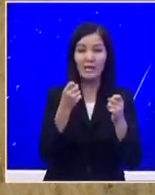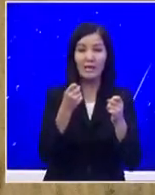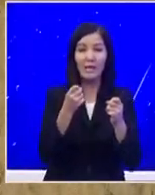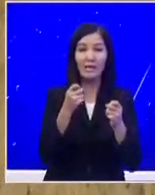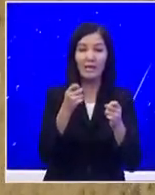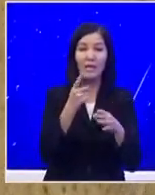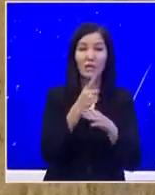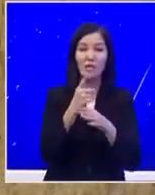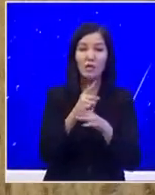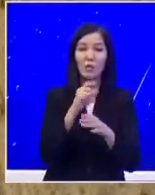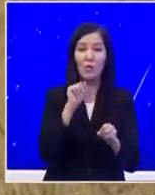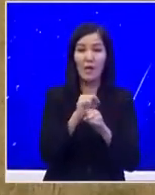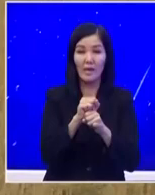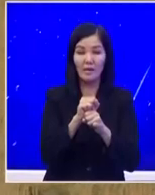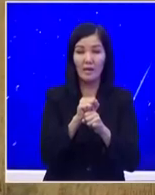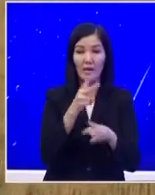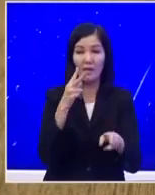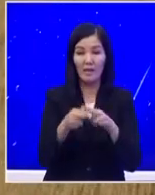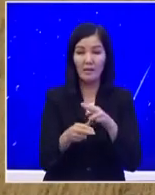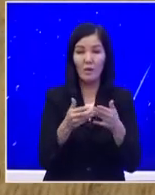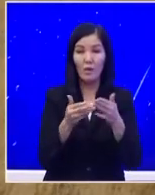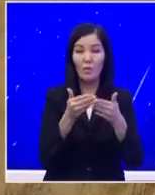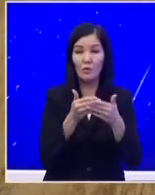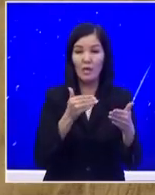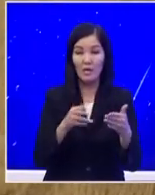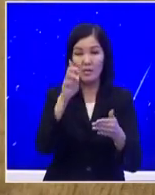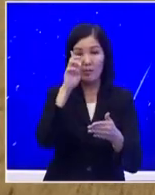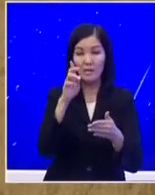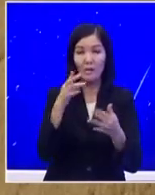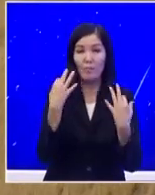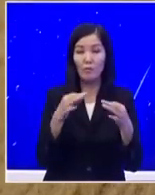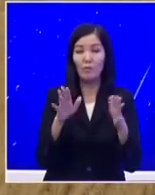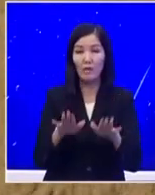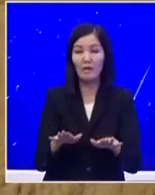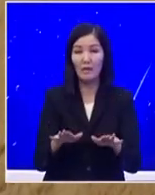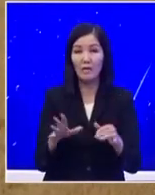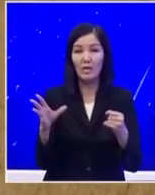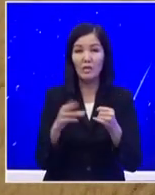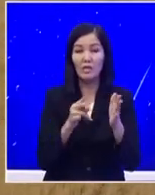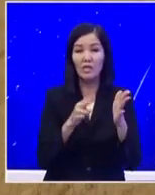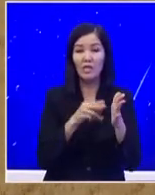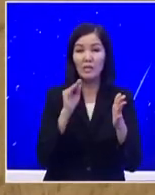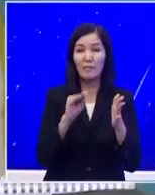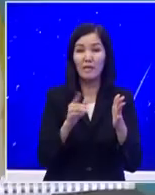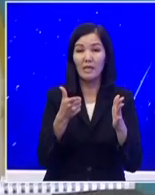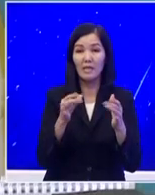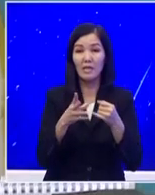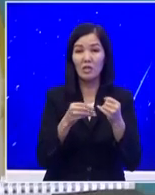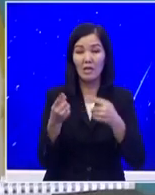аяқталады. Ғарыштан мониторинг жасау барысында осыған дейін мемлекетке игерілмеген 7 миллион гектар жер қайтарылған.